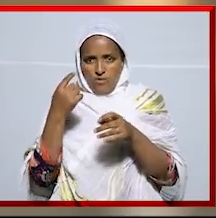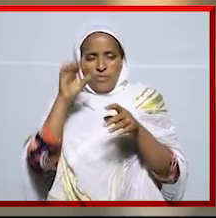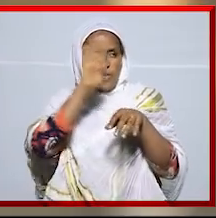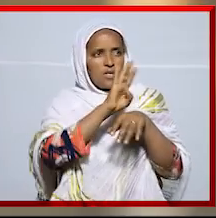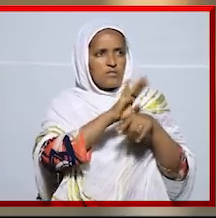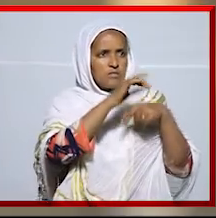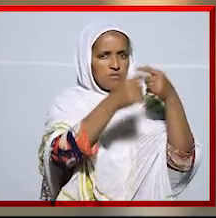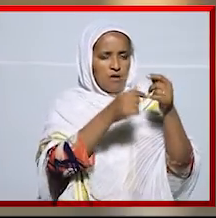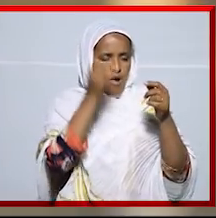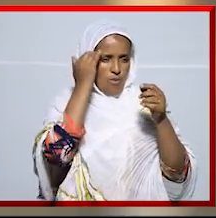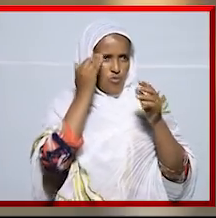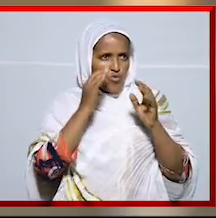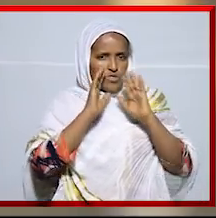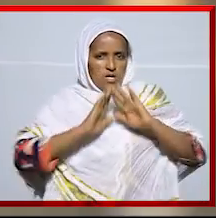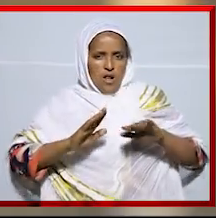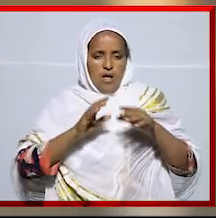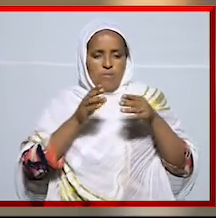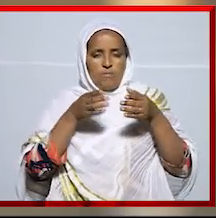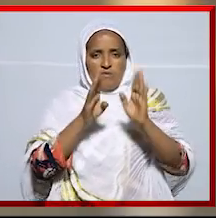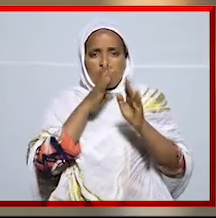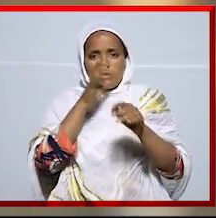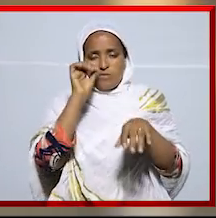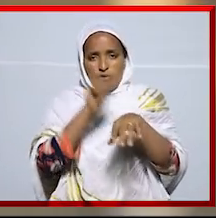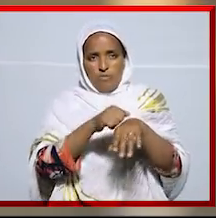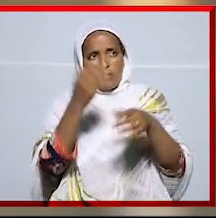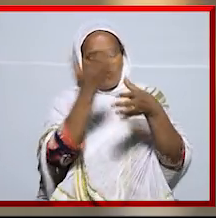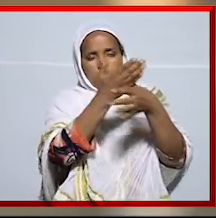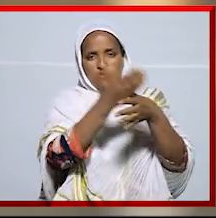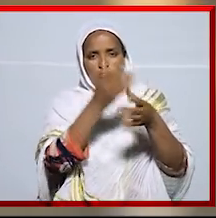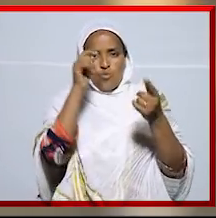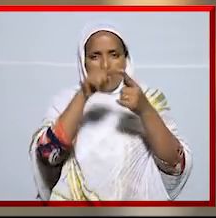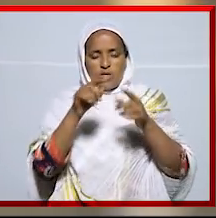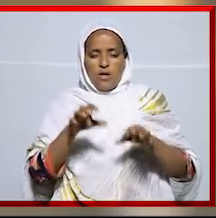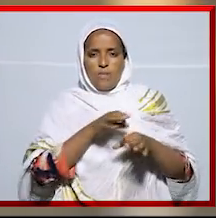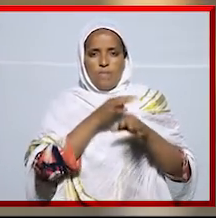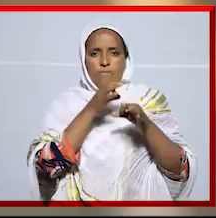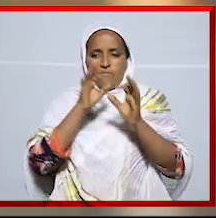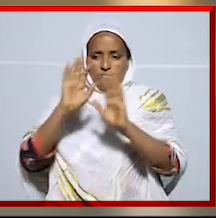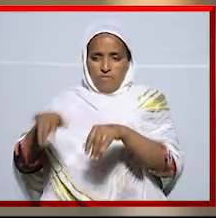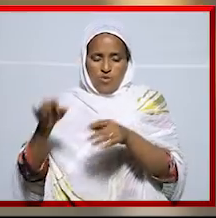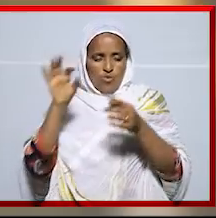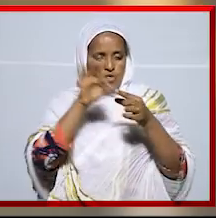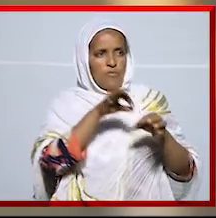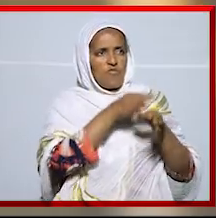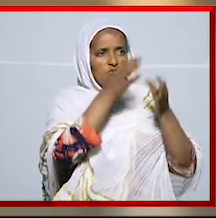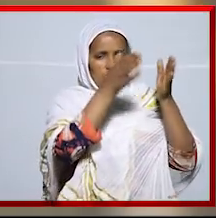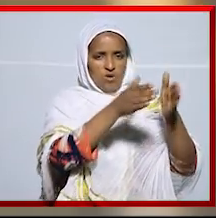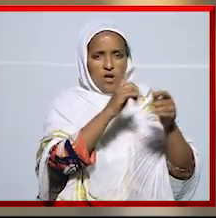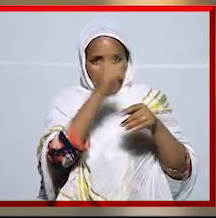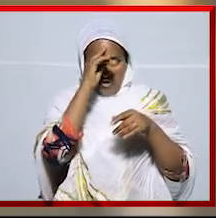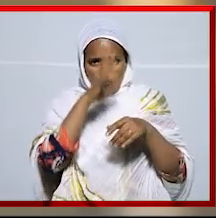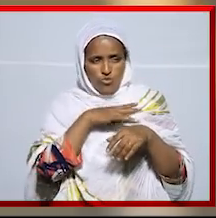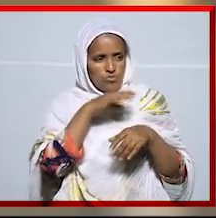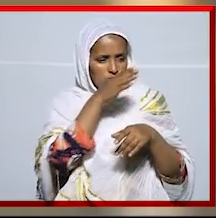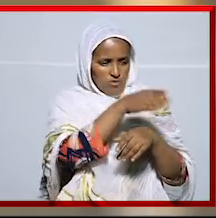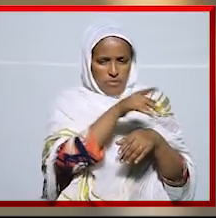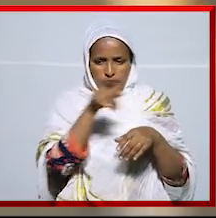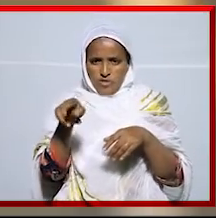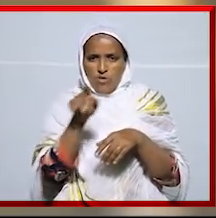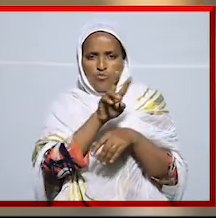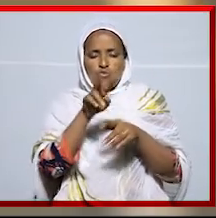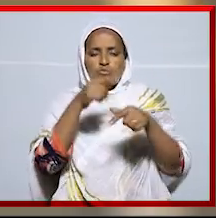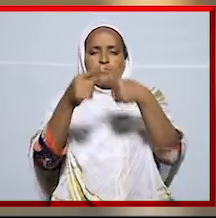ሰው ጋር በጣም ይጋጫል። ምክንያቱም ዓለማዊ ሰው ዘፈን፣ ዳንስ ምናምን ምናምን ነው የሚፈልገው ማለት ነው። እዛ ስለሆነ